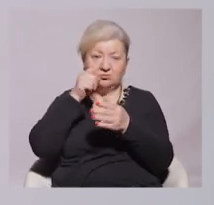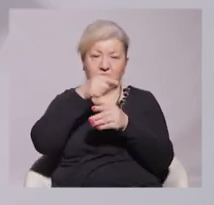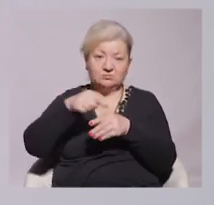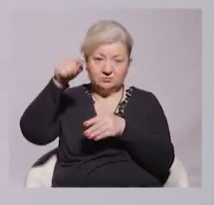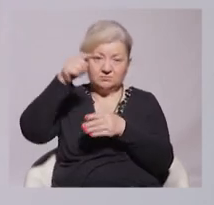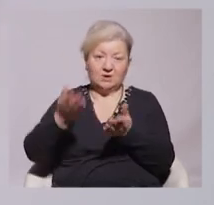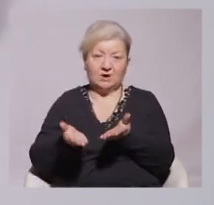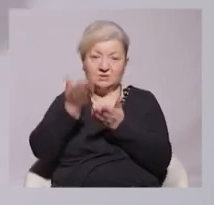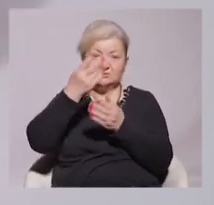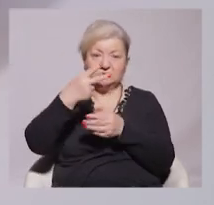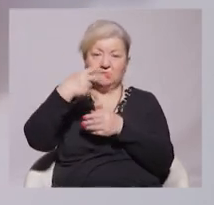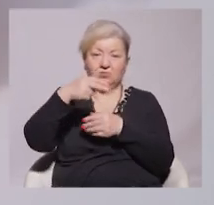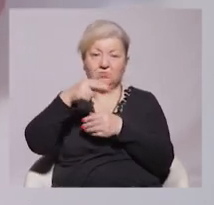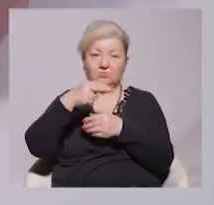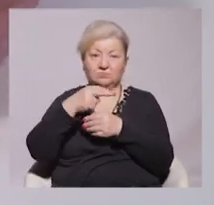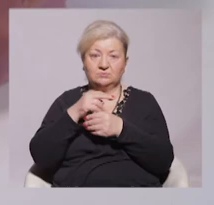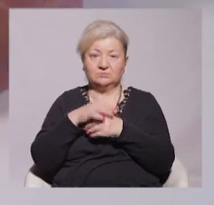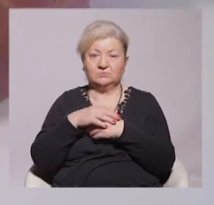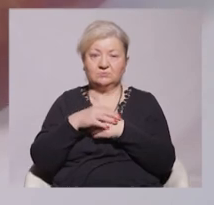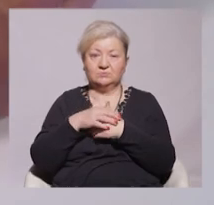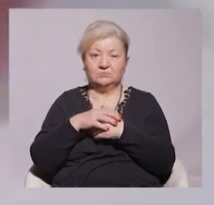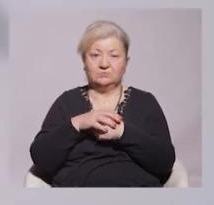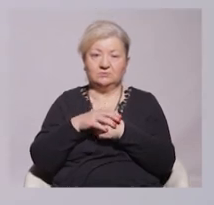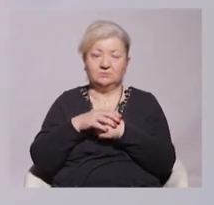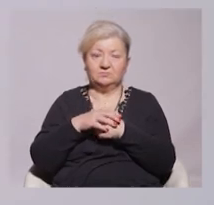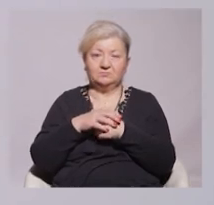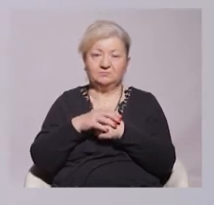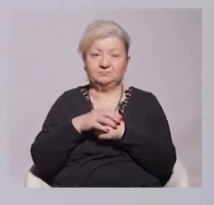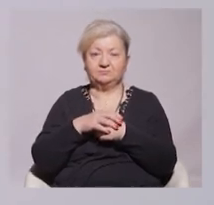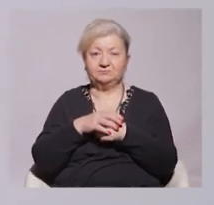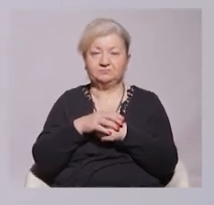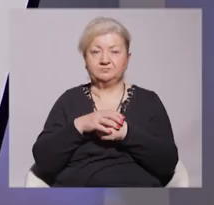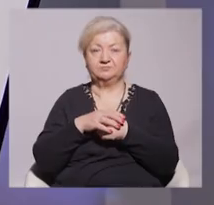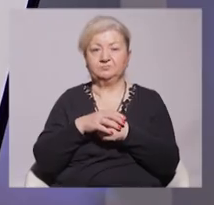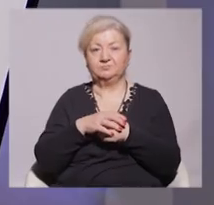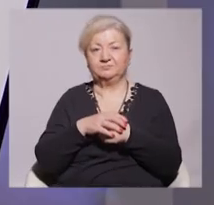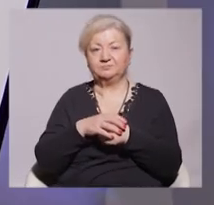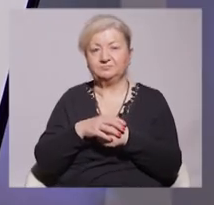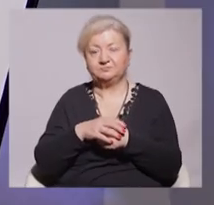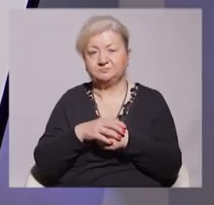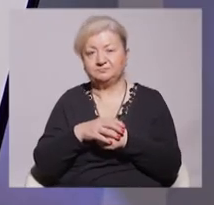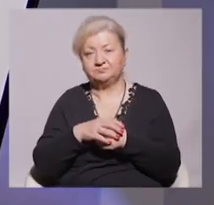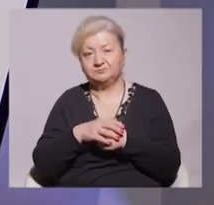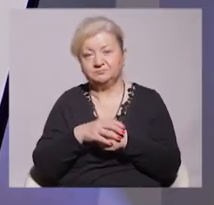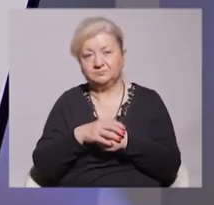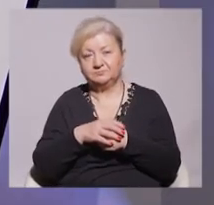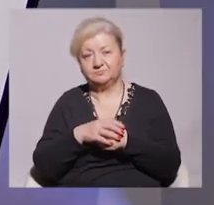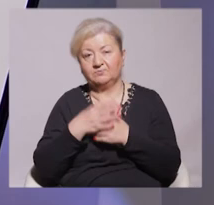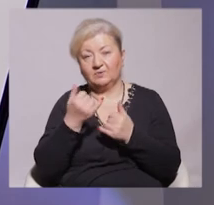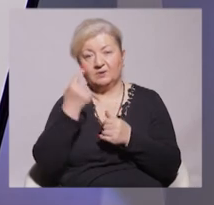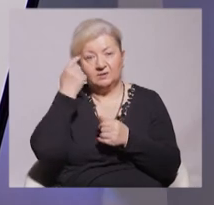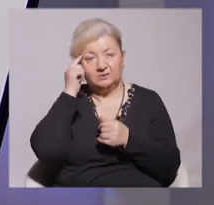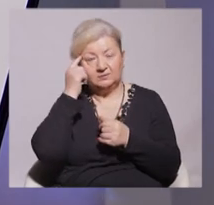ეს სიმაღლე არის ზუსტად 0.2 მეტრი, რა სიმაღლითაც აიწია ჰაერში.